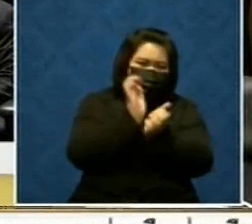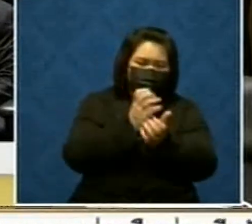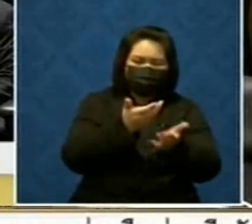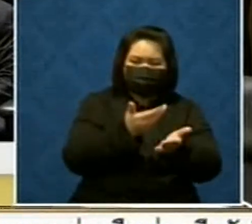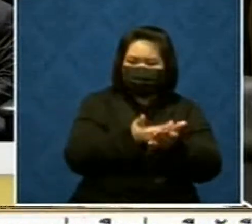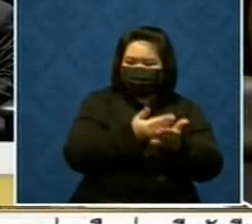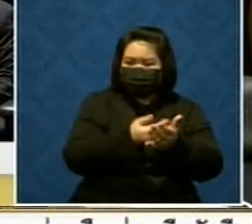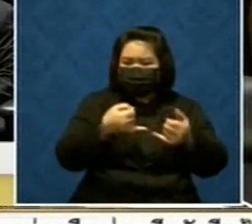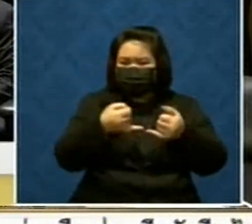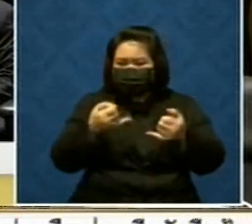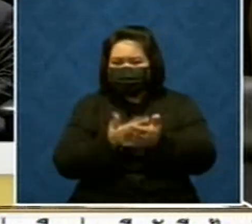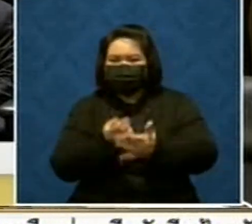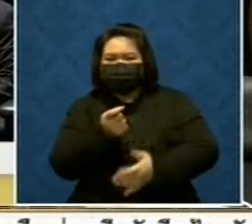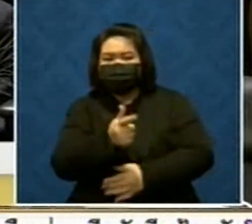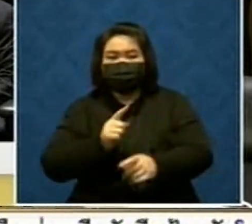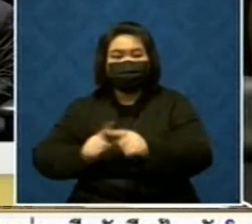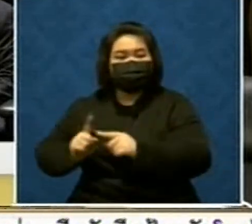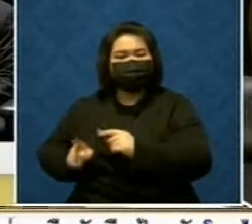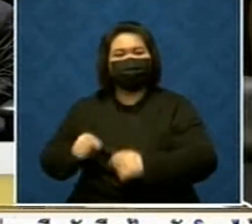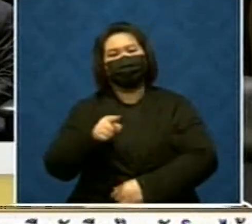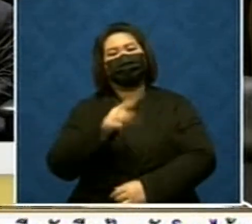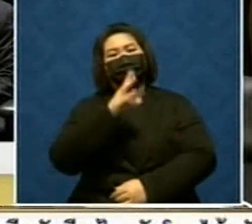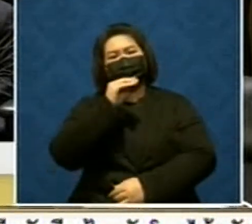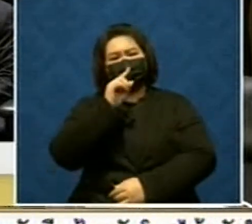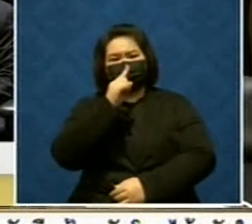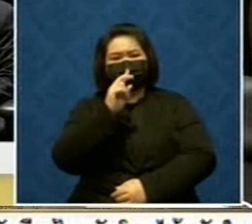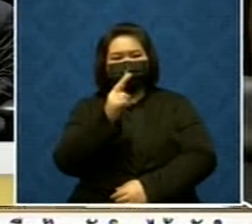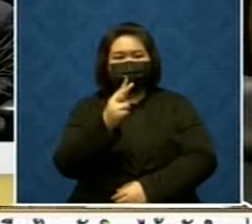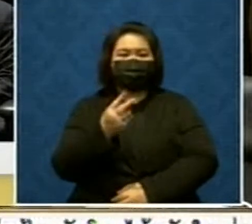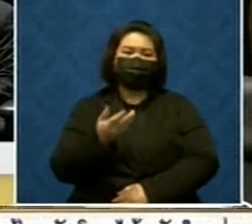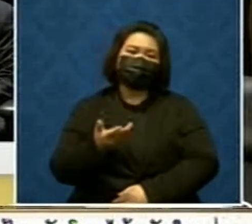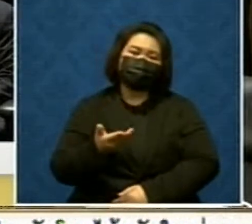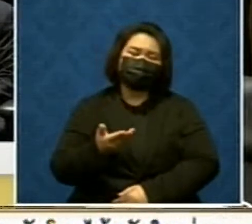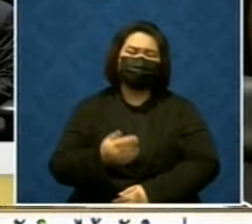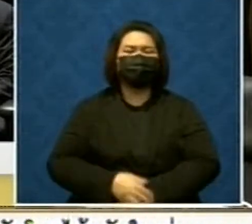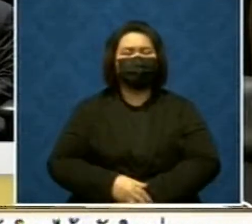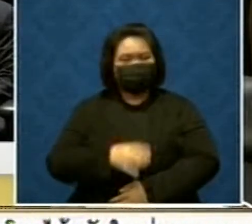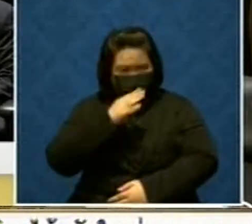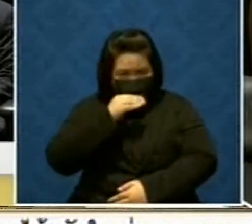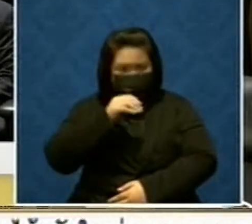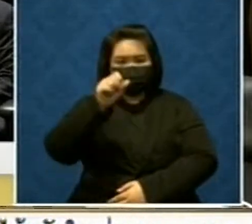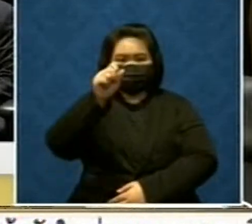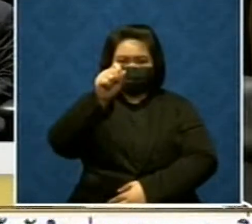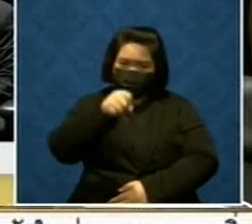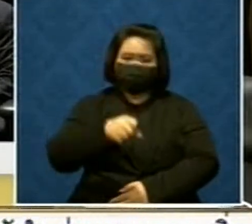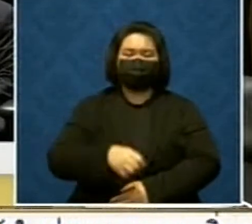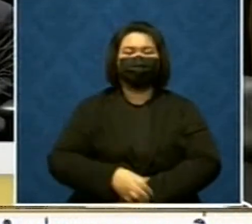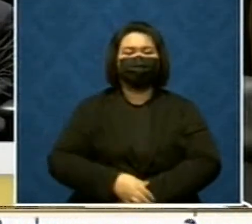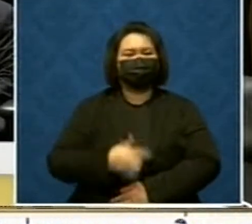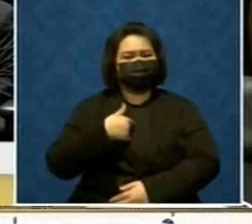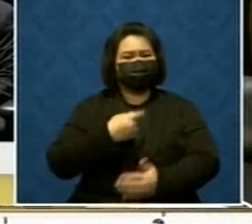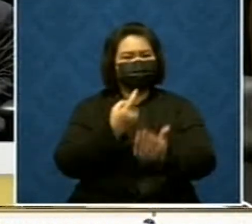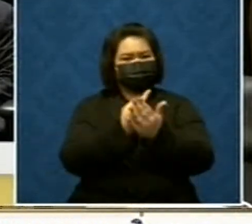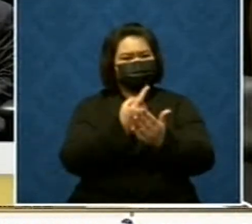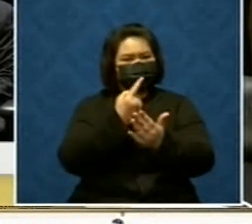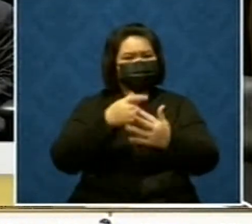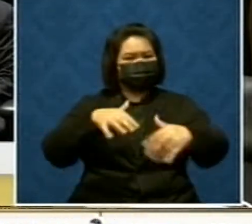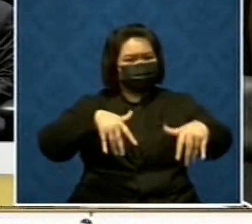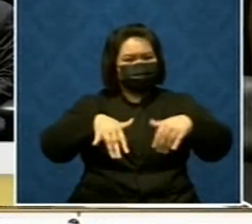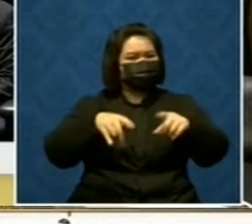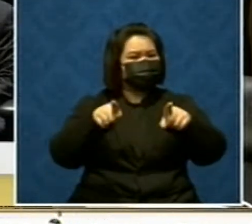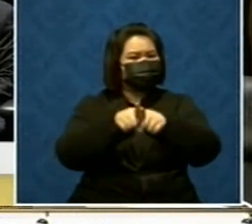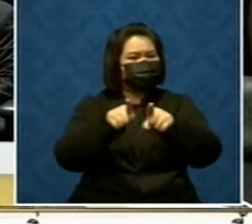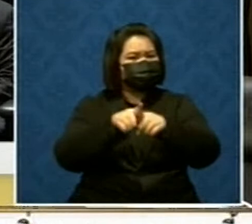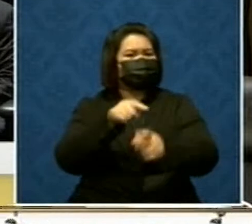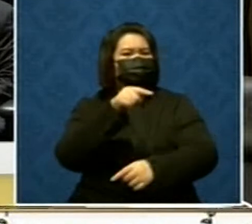ายทองกันครั้งนี้มาอีกแล้วพูดอีกแล้วก็พูดครับเป็นผู้แทนปวงชนชาวไทยเหมือนกับท่านข